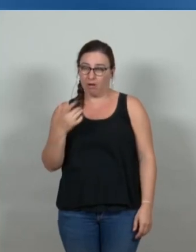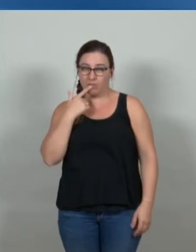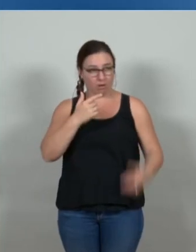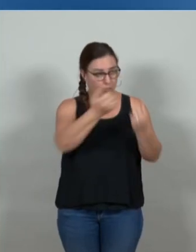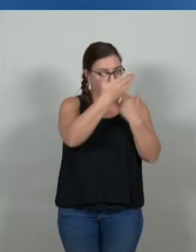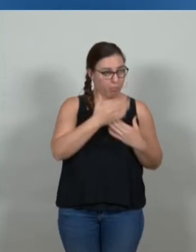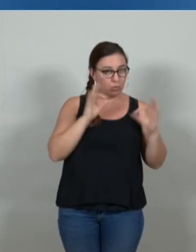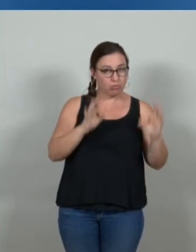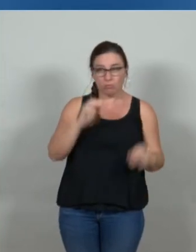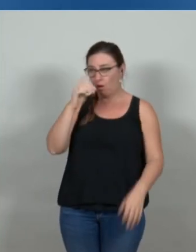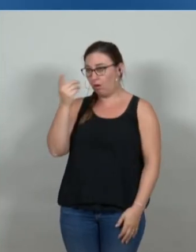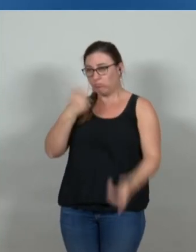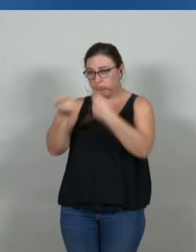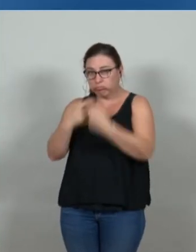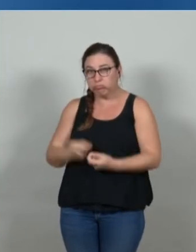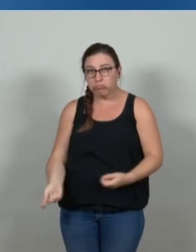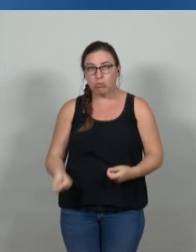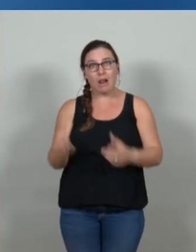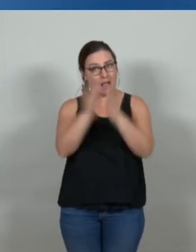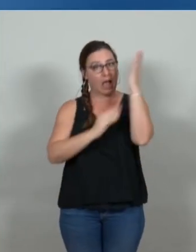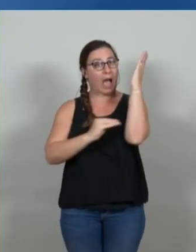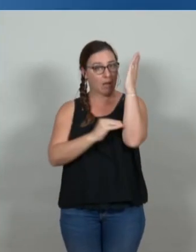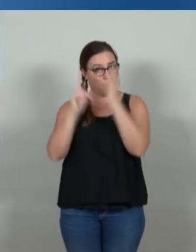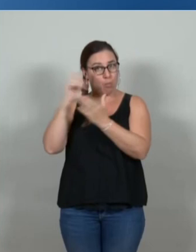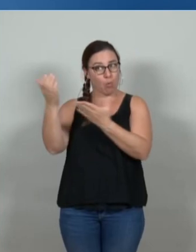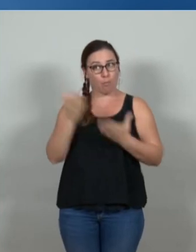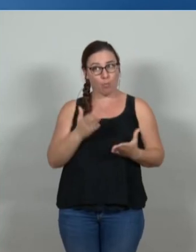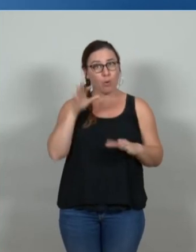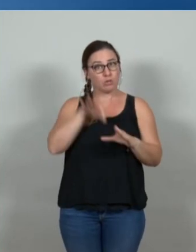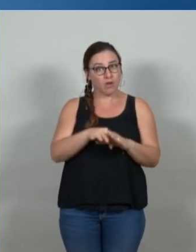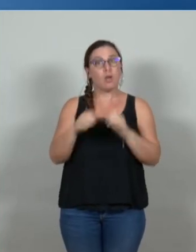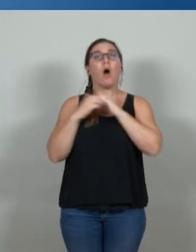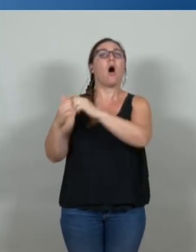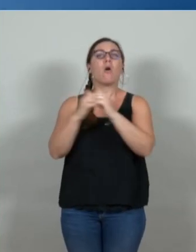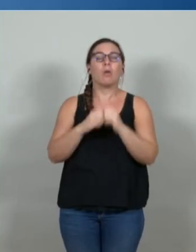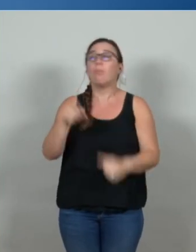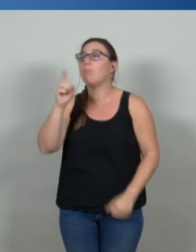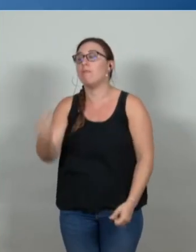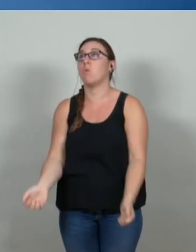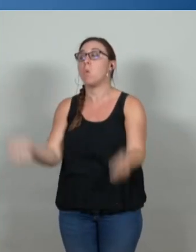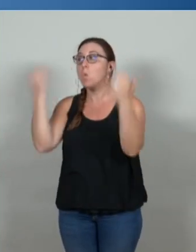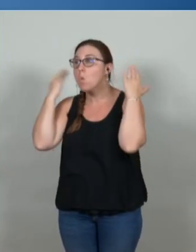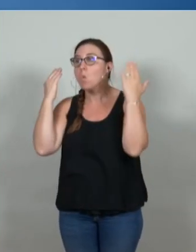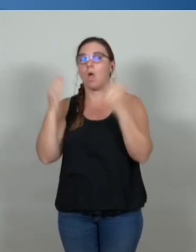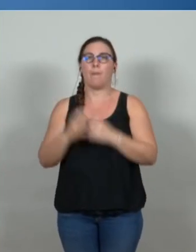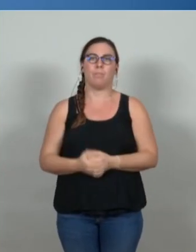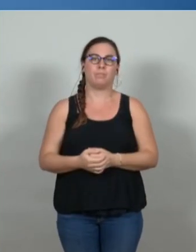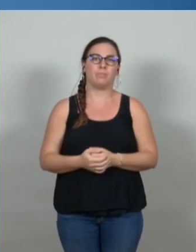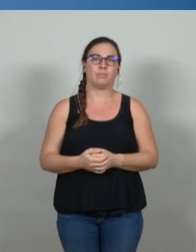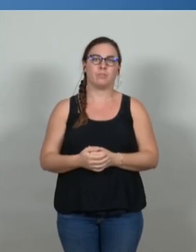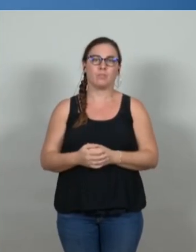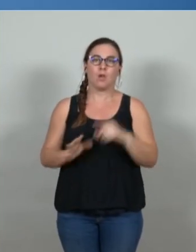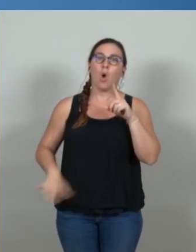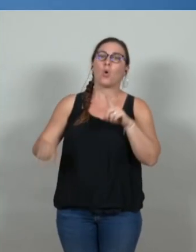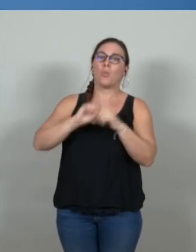la route j'aurais attendu un amendement et qu'on aurait pu d'ailleurs voter ensemble et tout ça vous échappe tellement sur le fait de dire que la compensation